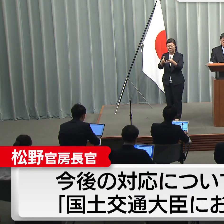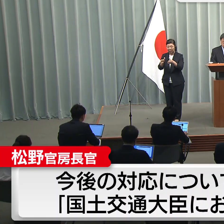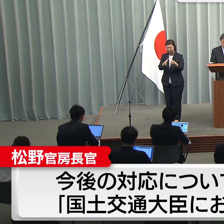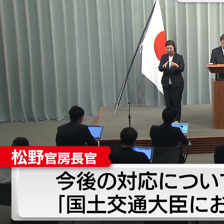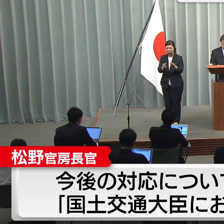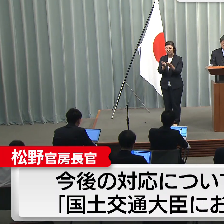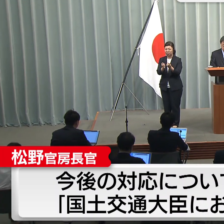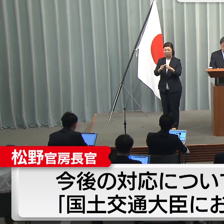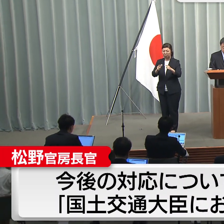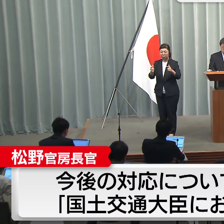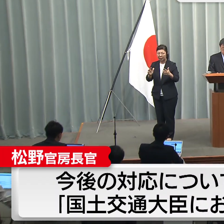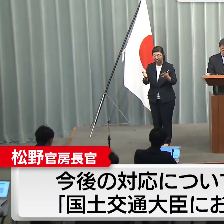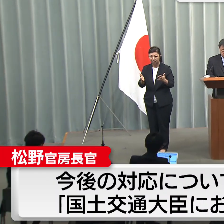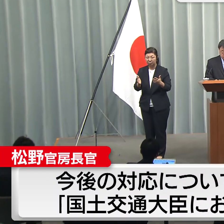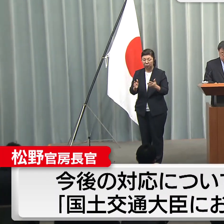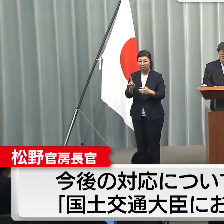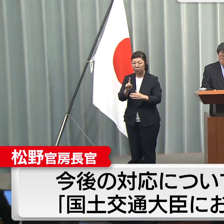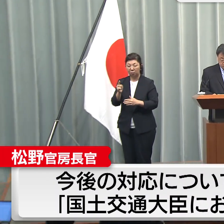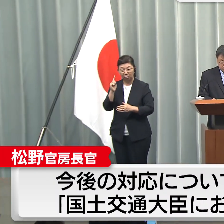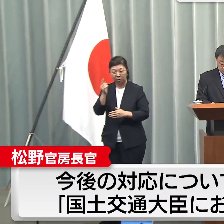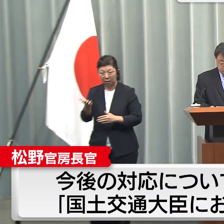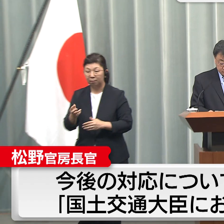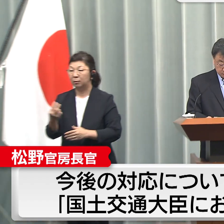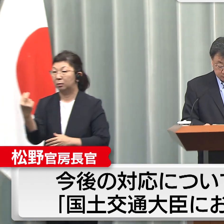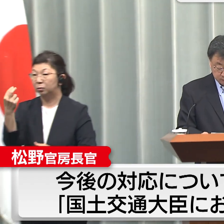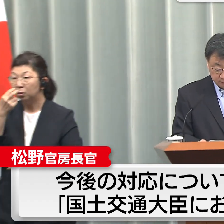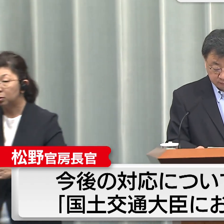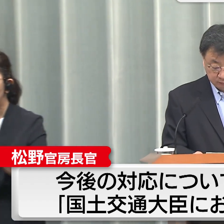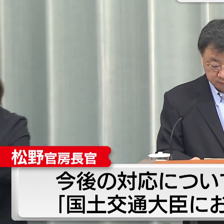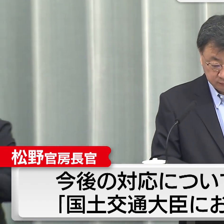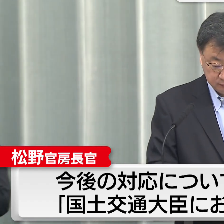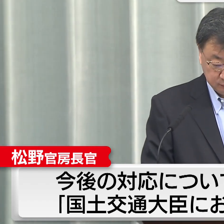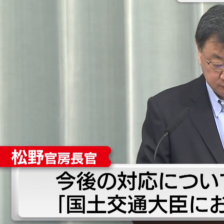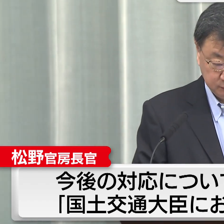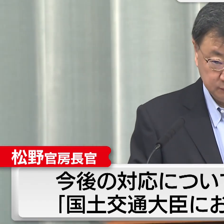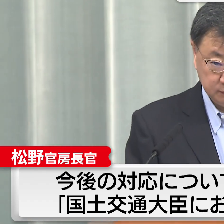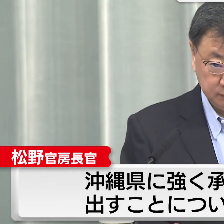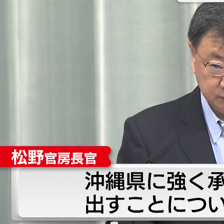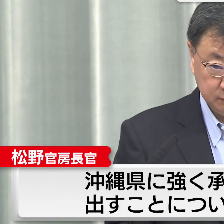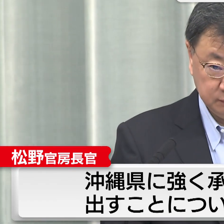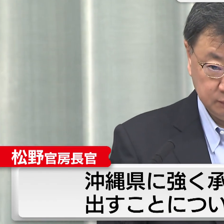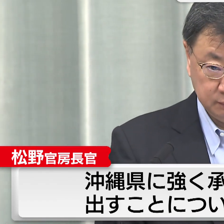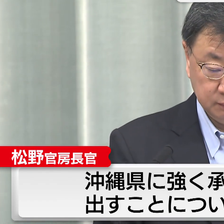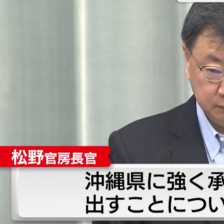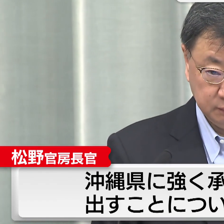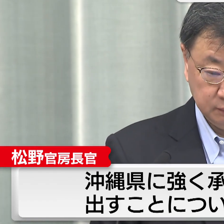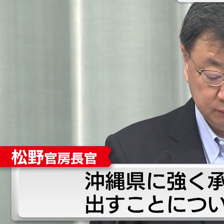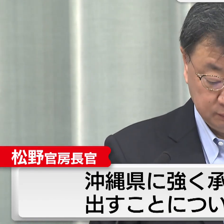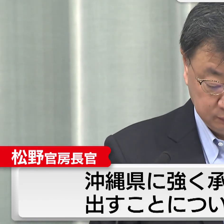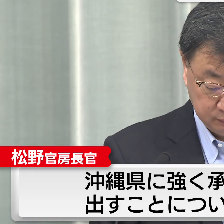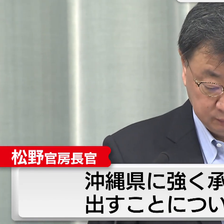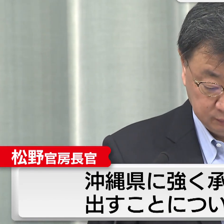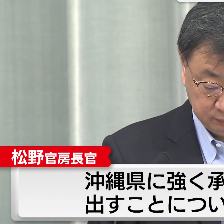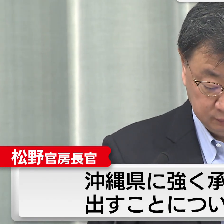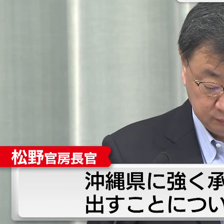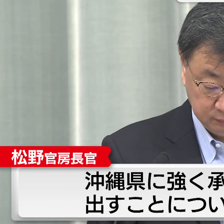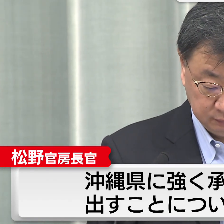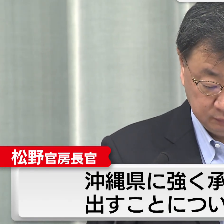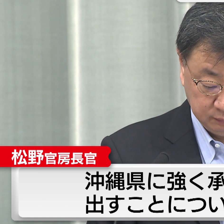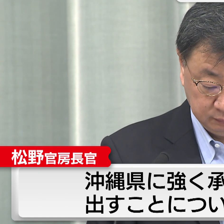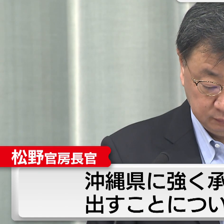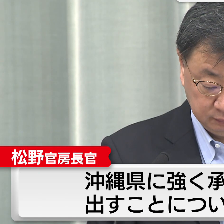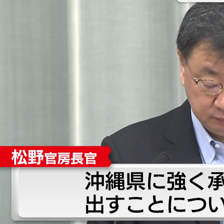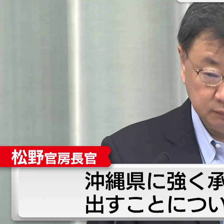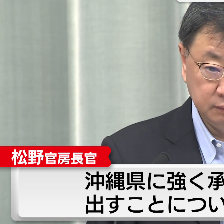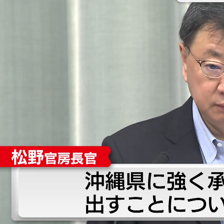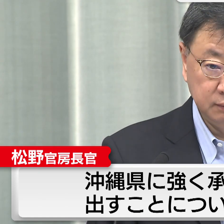対応については国土交通大臣において判断するものと述べ沖縄県に対して強く承認を求める指示を